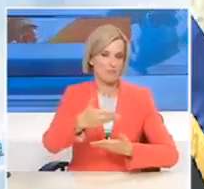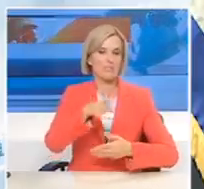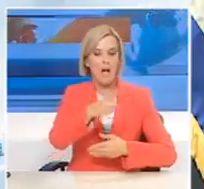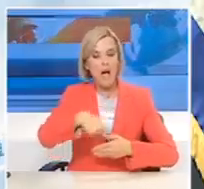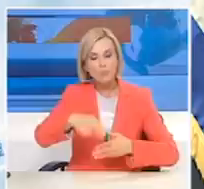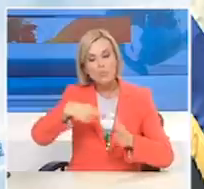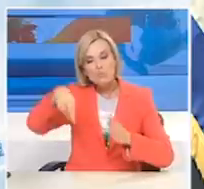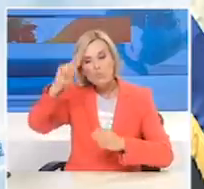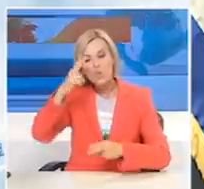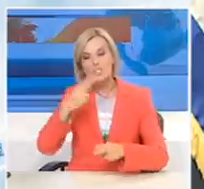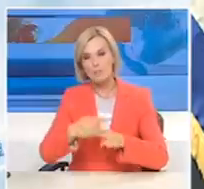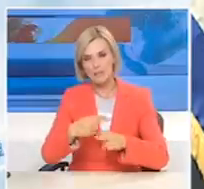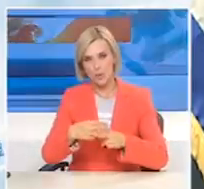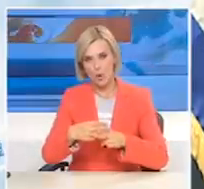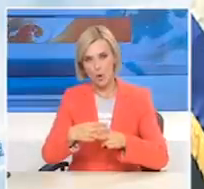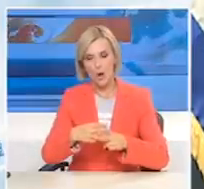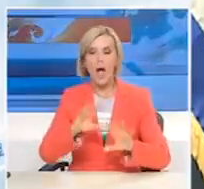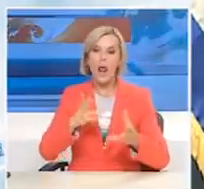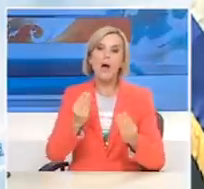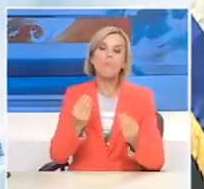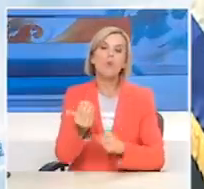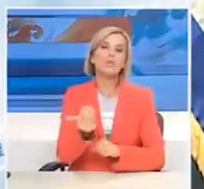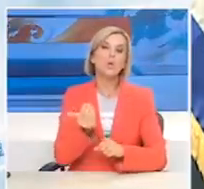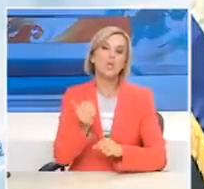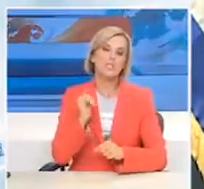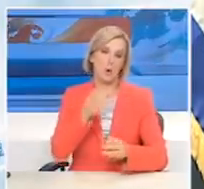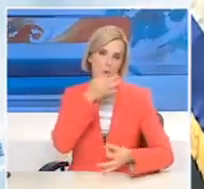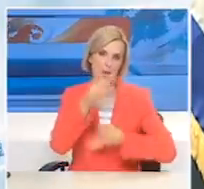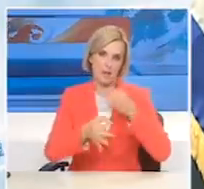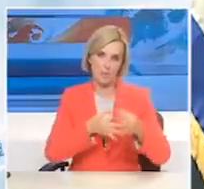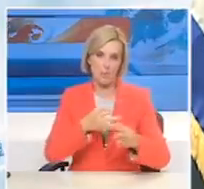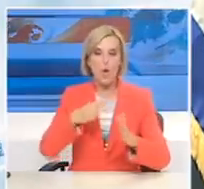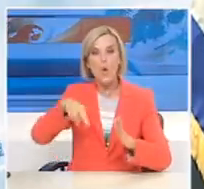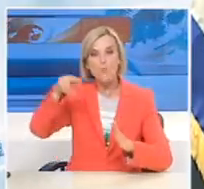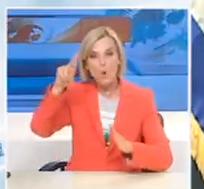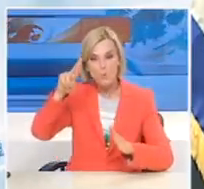σημαντικό, πρέπει να γίνει, είναι νωρίς ακόμα και θα αφορά κυρίως ασθενείς με